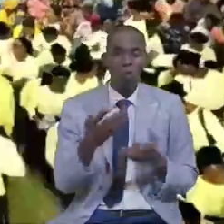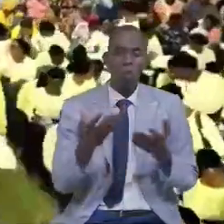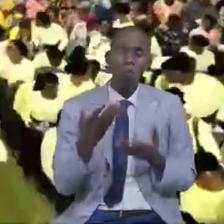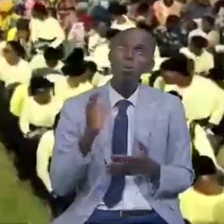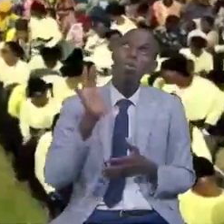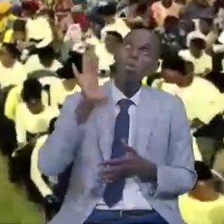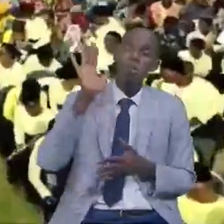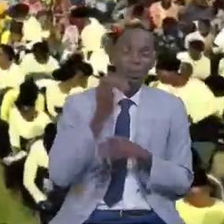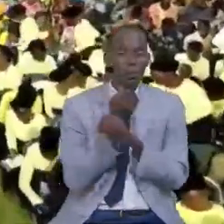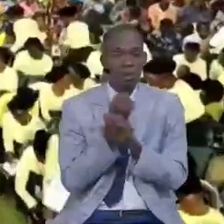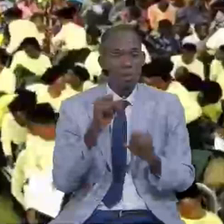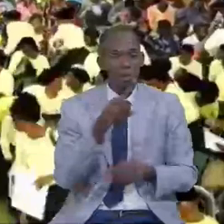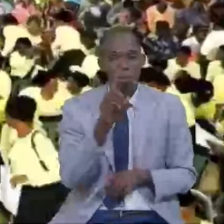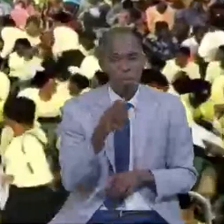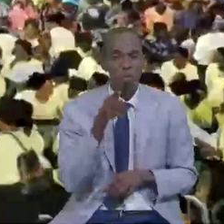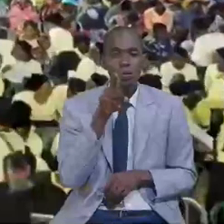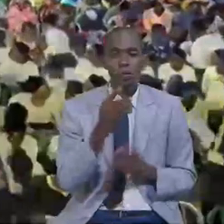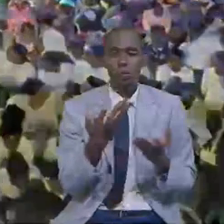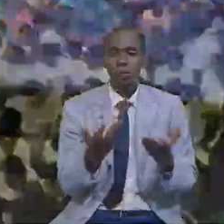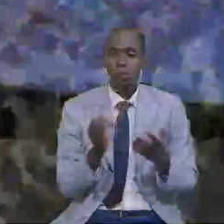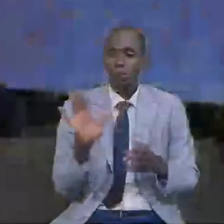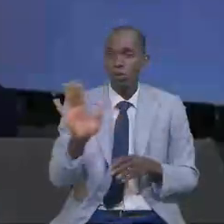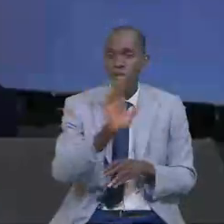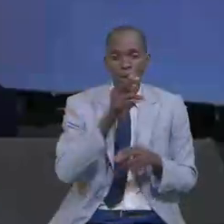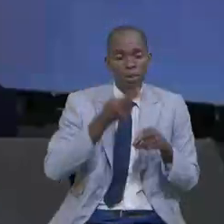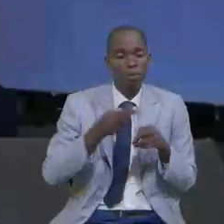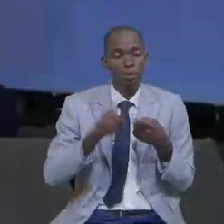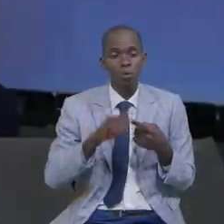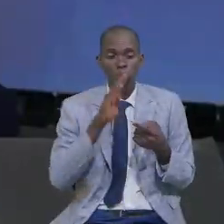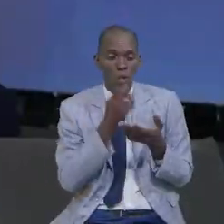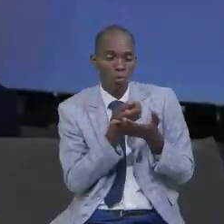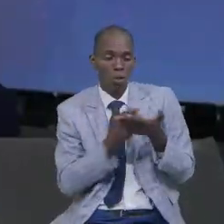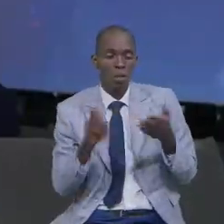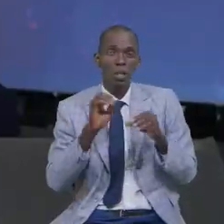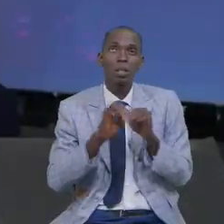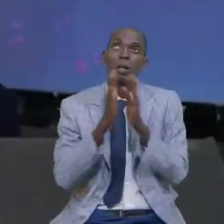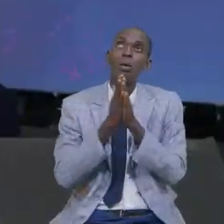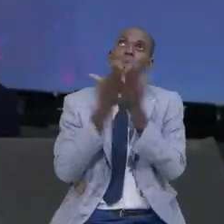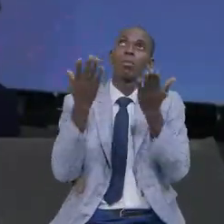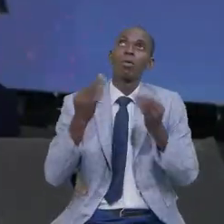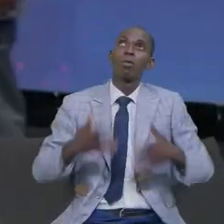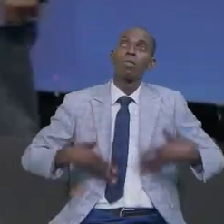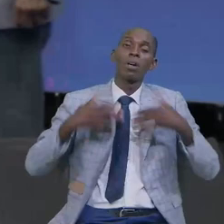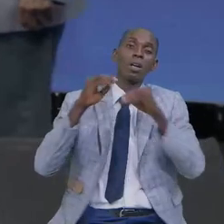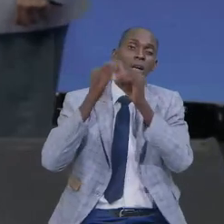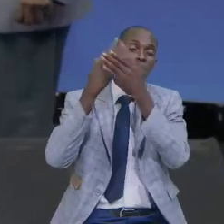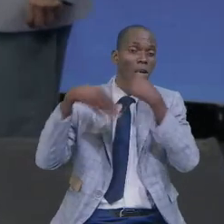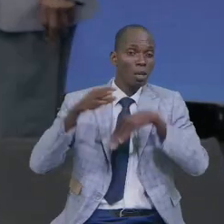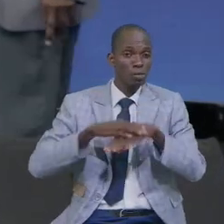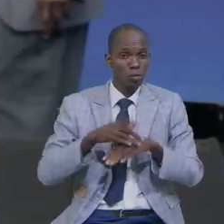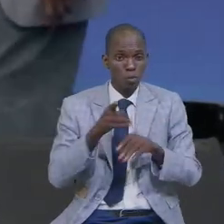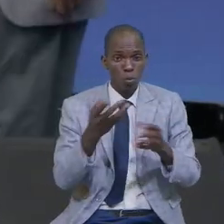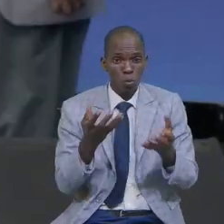salut et vous voulez que votre nom soit écrit dans le livre de vie au ciel. N'importe où vous êtes,